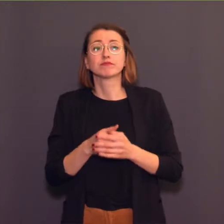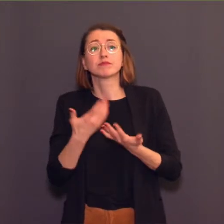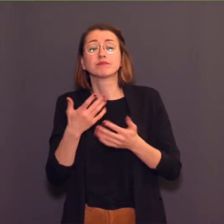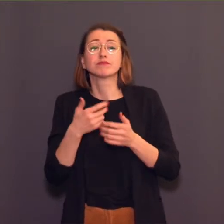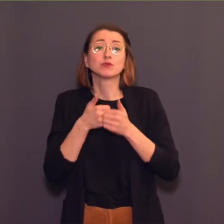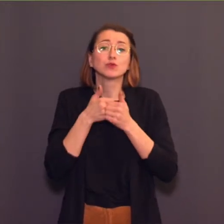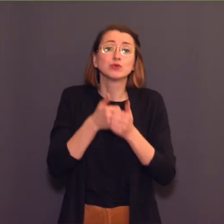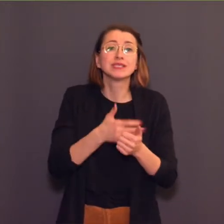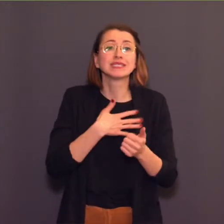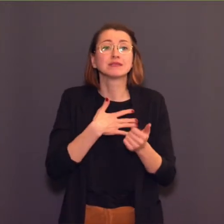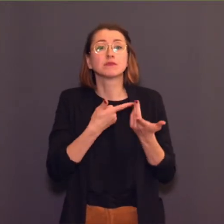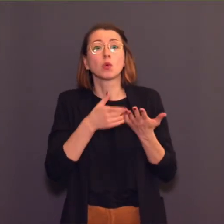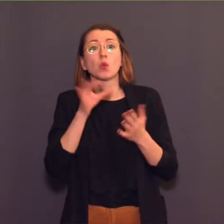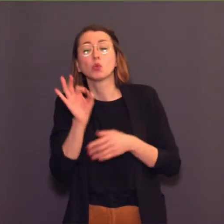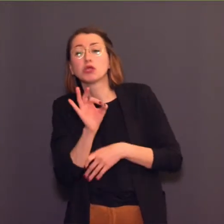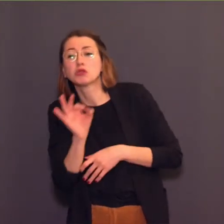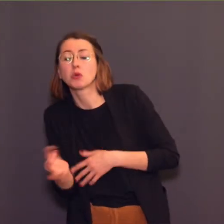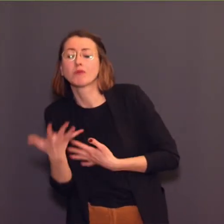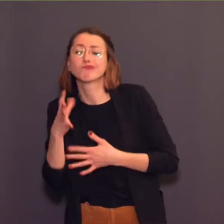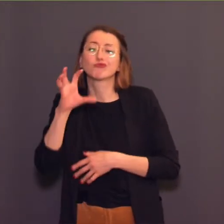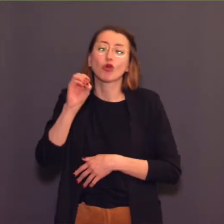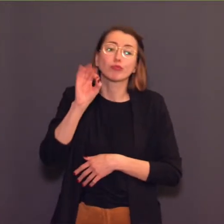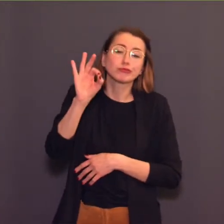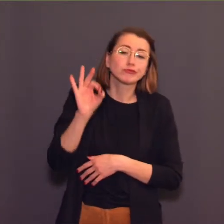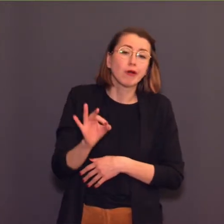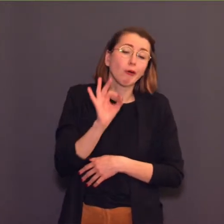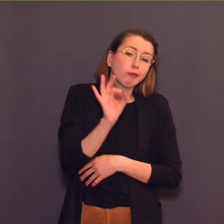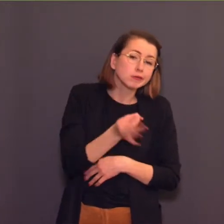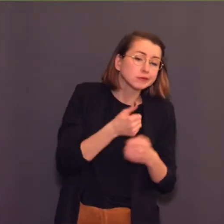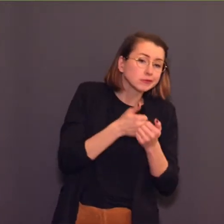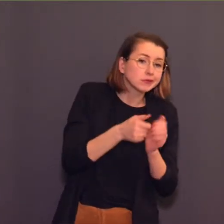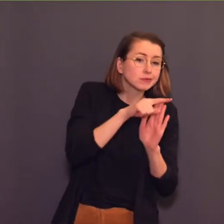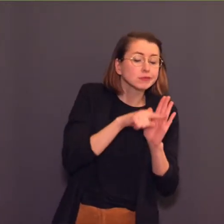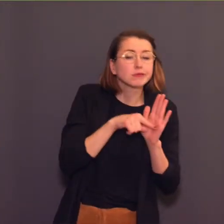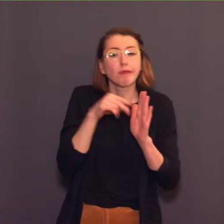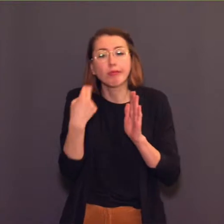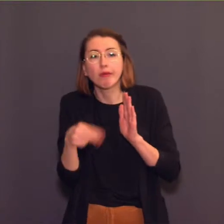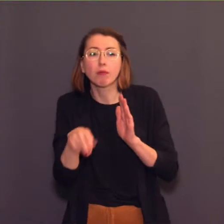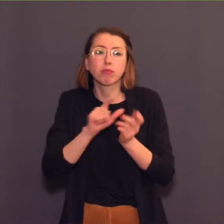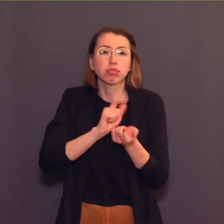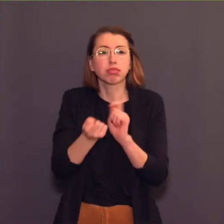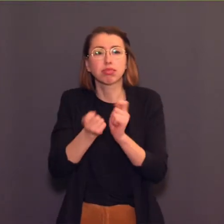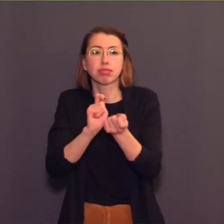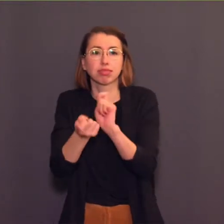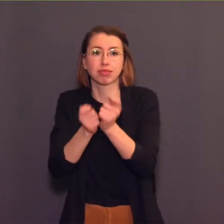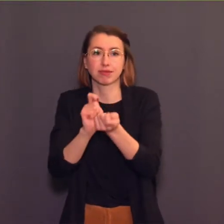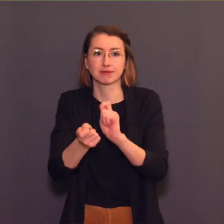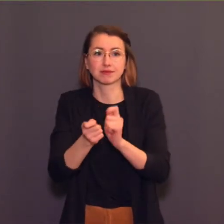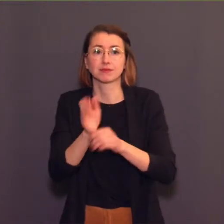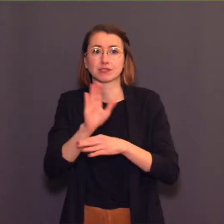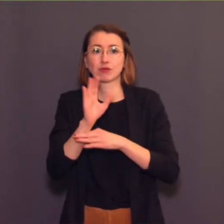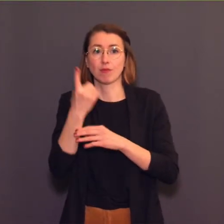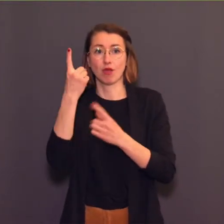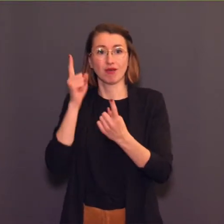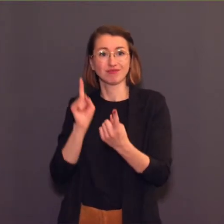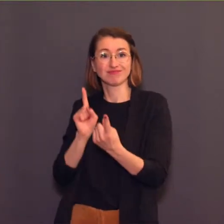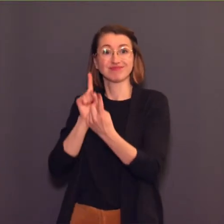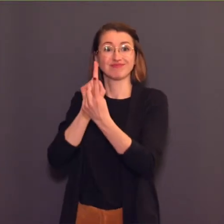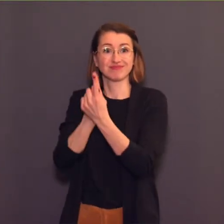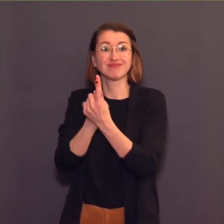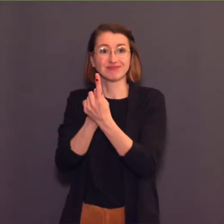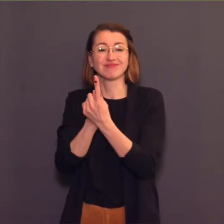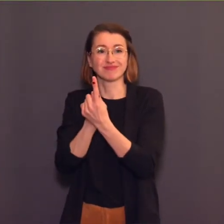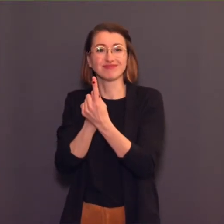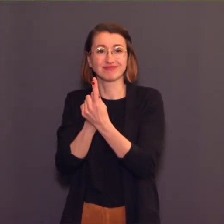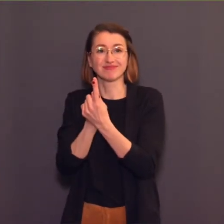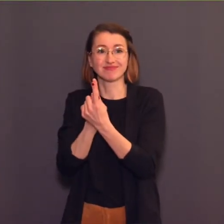veut dire quoi? Eh bien, ça veut dire que, par exemple, au lieu de respecter un contact étroit par foyer, on a 1,3